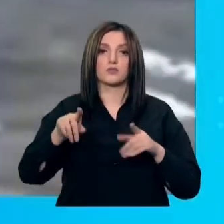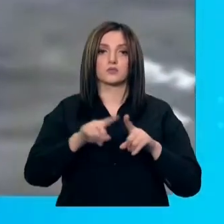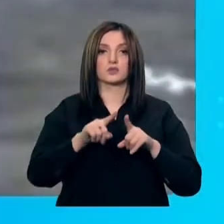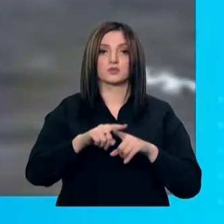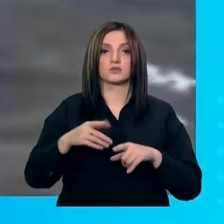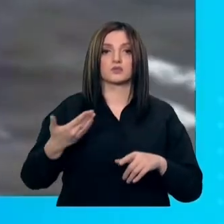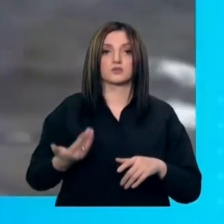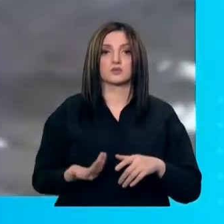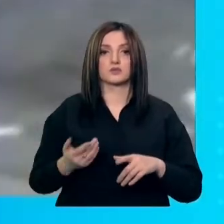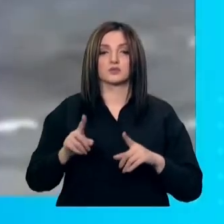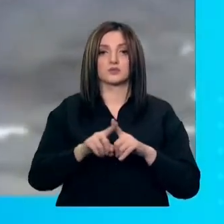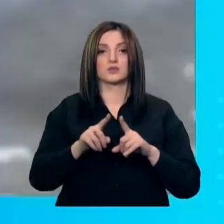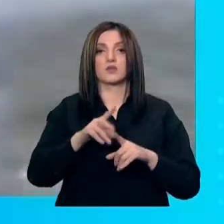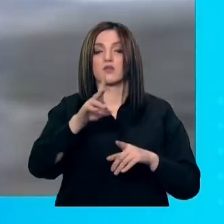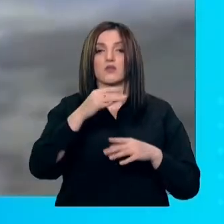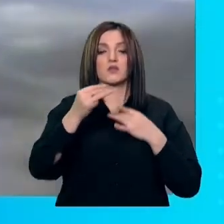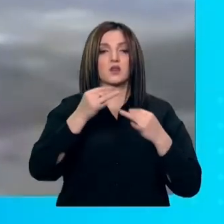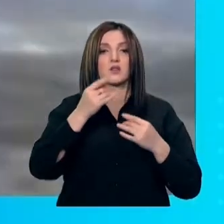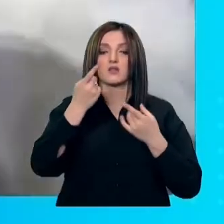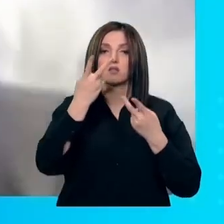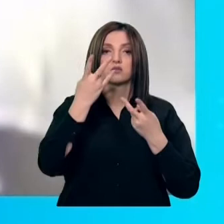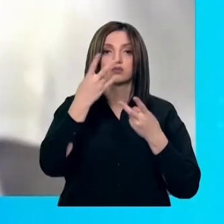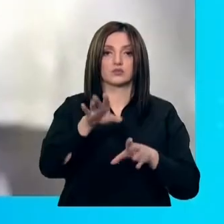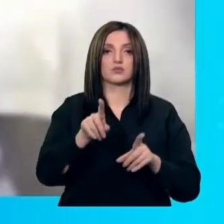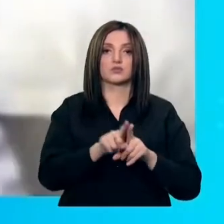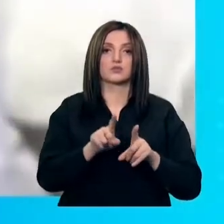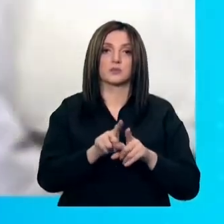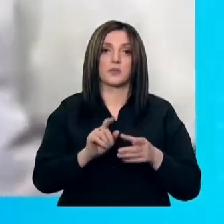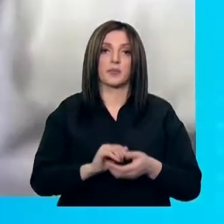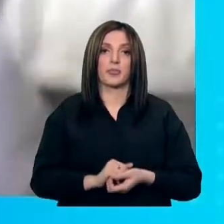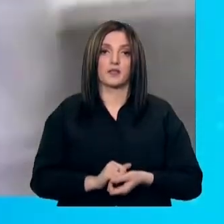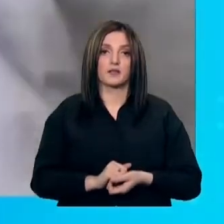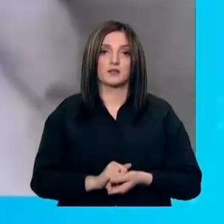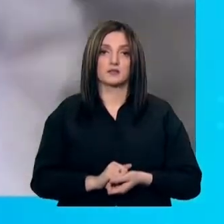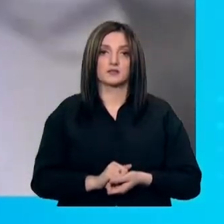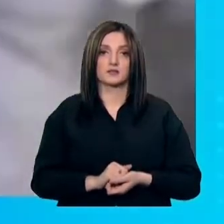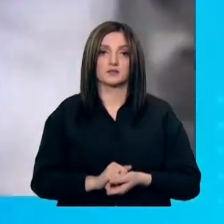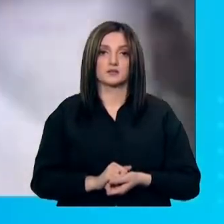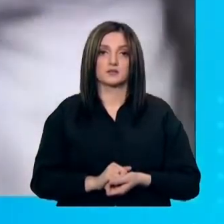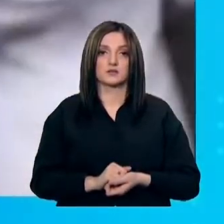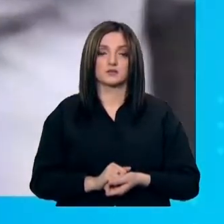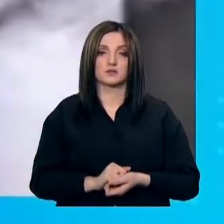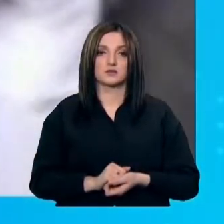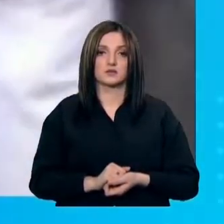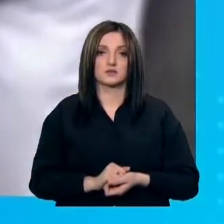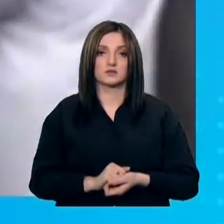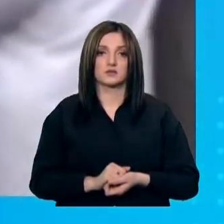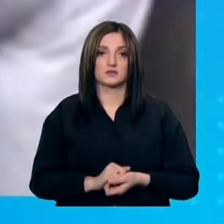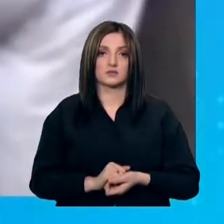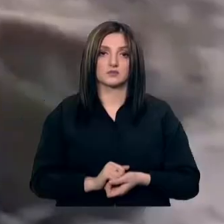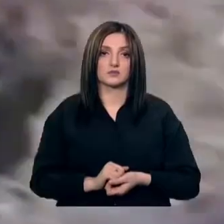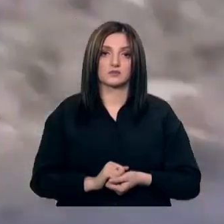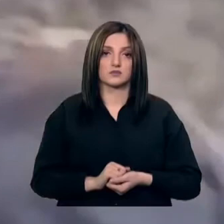adından danışmalarına imkan verməməlidir. Армянский народ не должен позволять, чтобы от его имени действовали